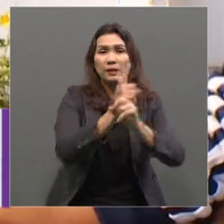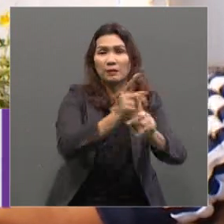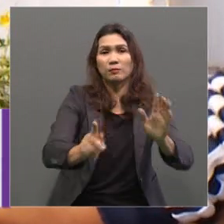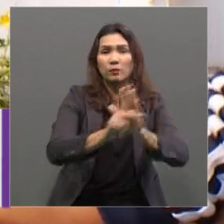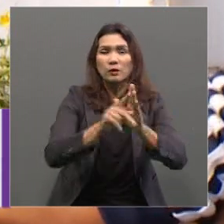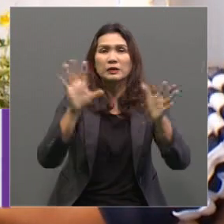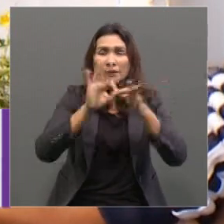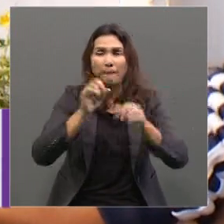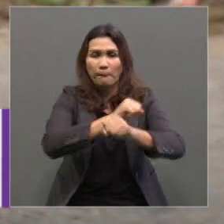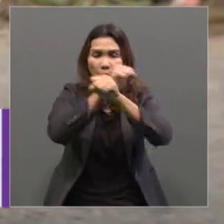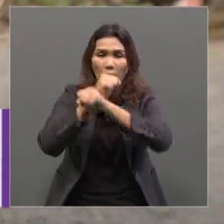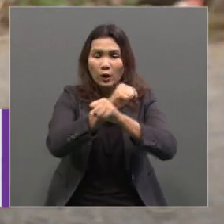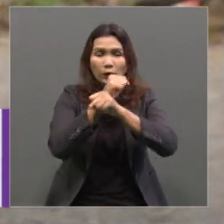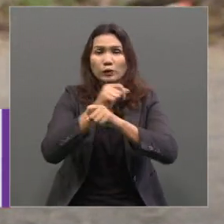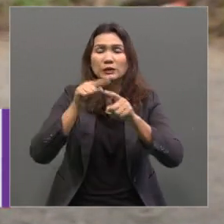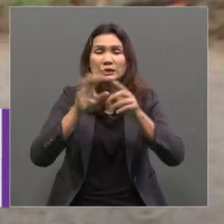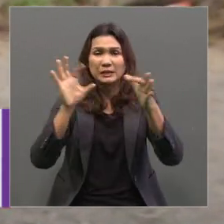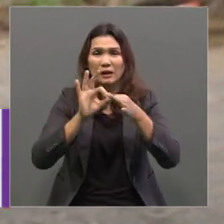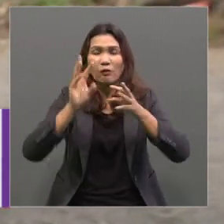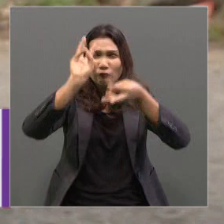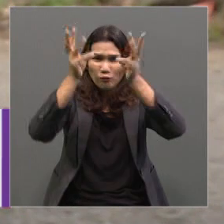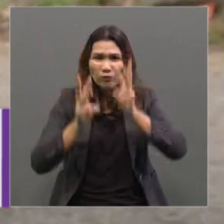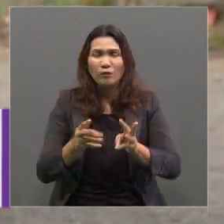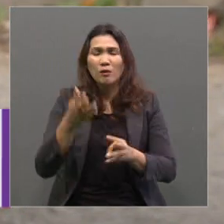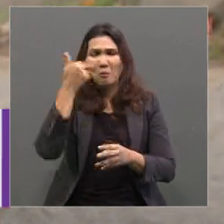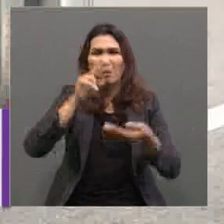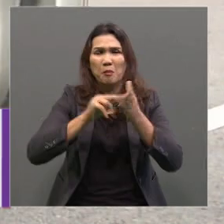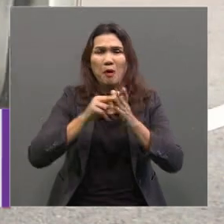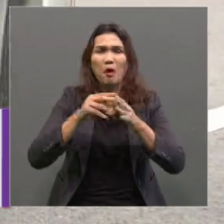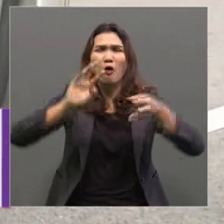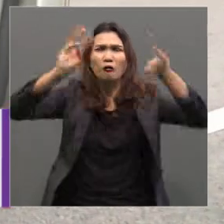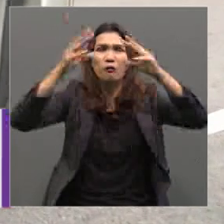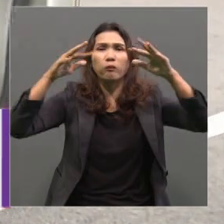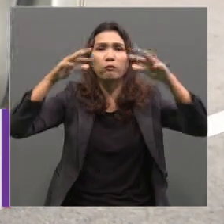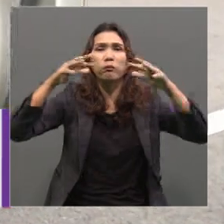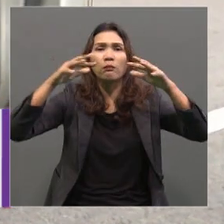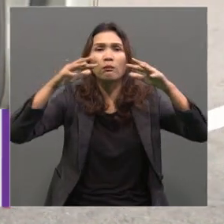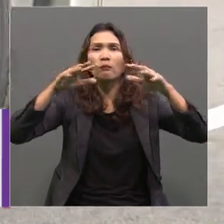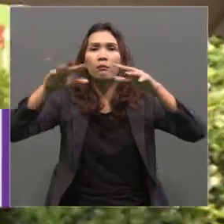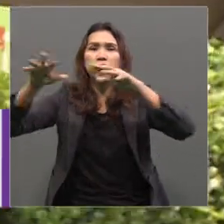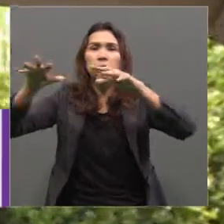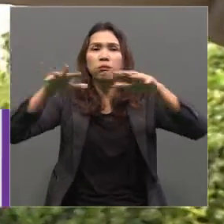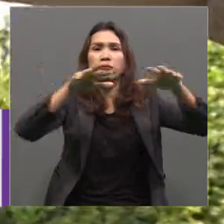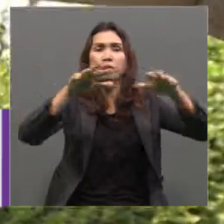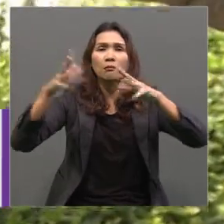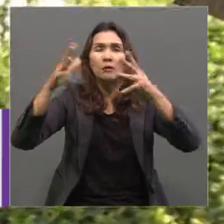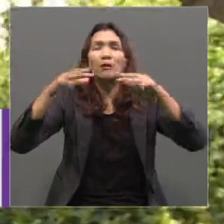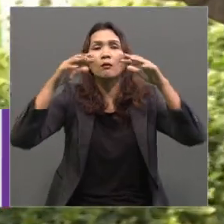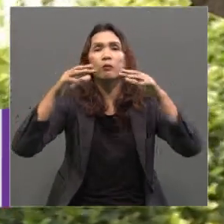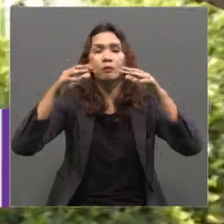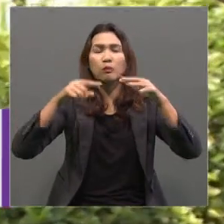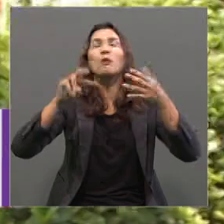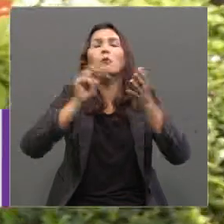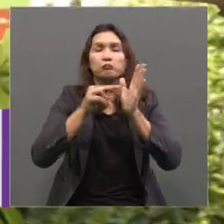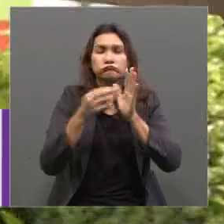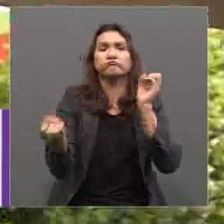ควบคุมฝุ่นละอองอย่างเคร่งครัดเนื่องจากว่าสภาพอากาศที่นิ่งและปิดทำให้ฝุ่นเนี่ยสะสมมากขึ้นส่งผลกระทบต่อสุขภาพอน